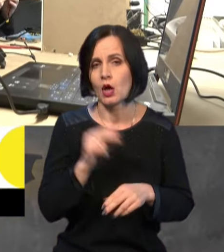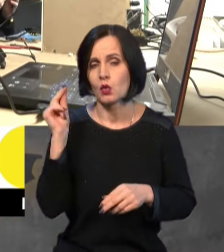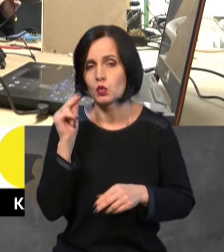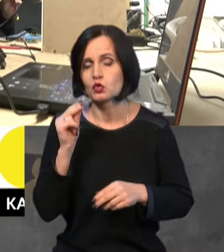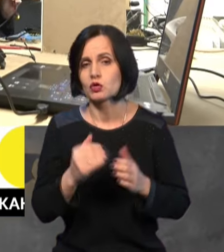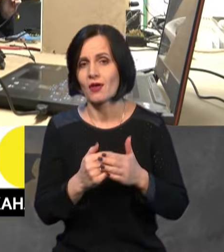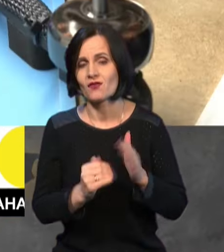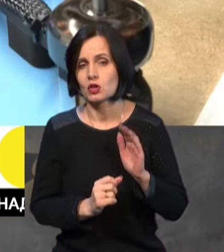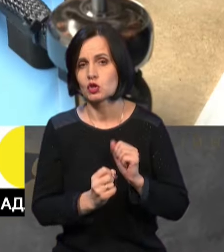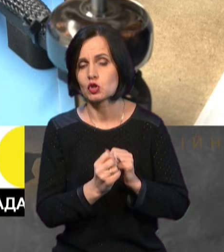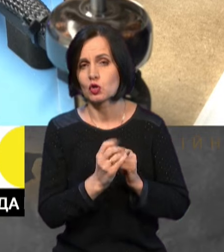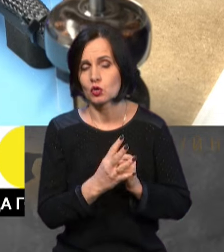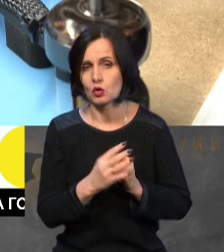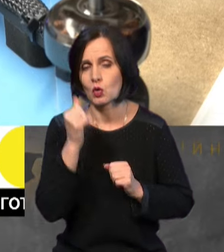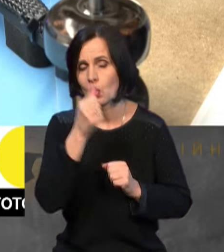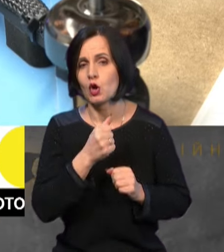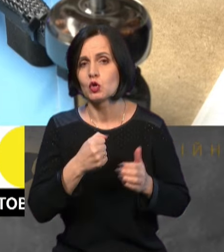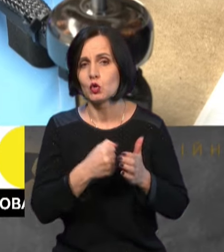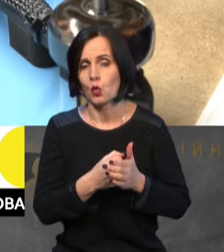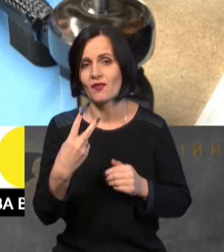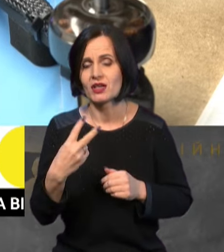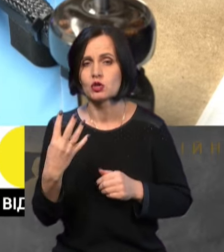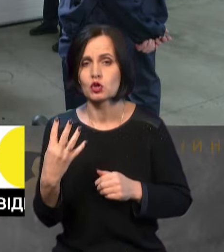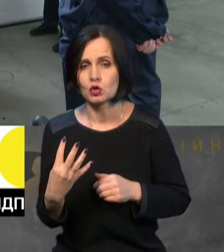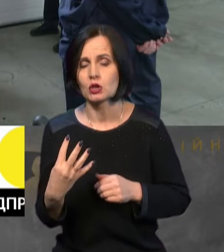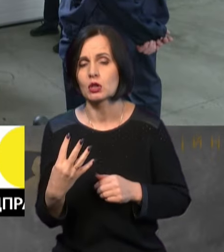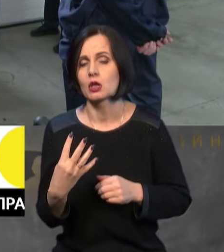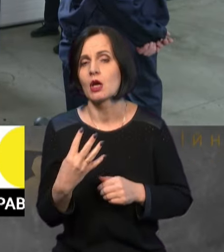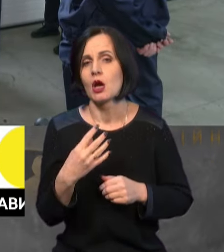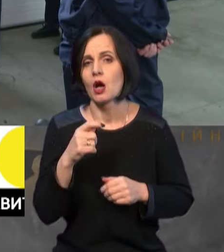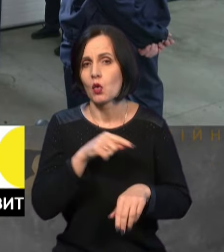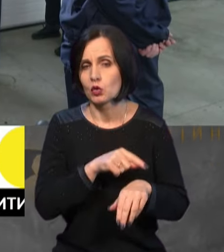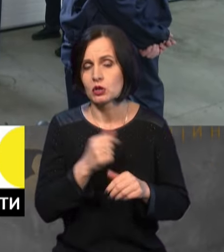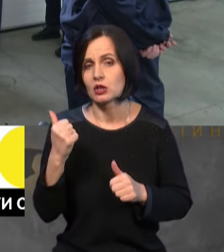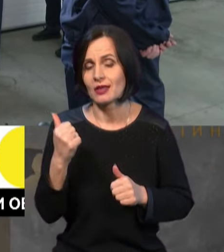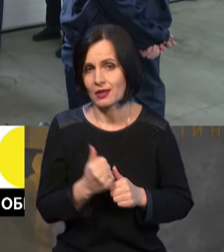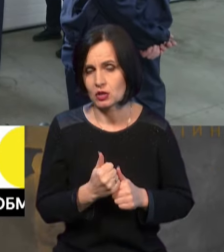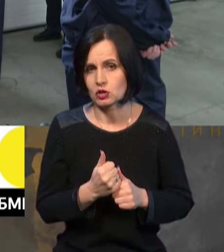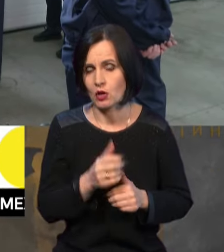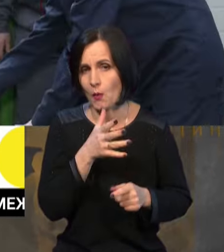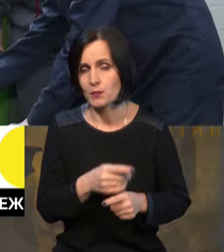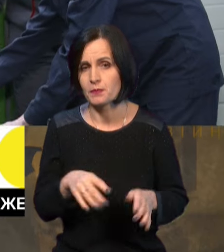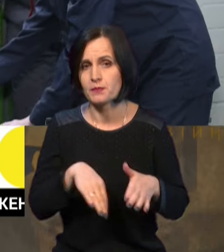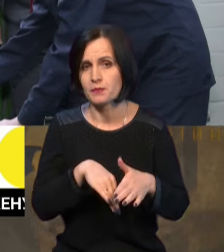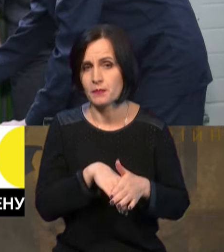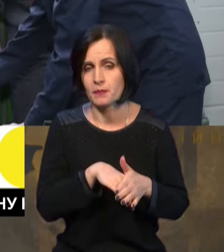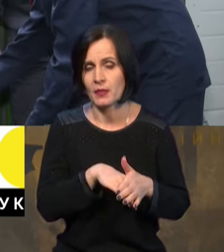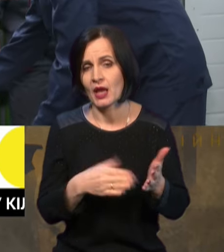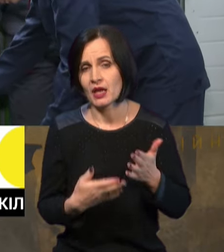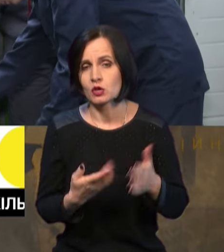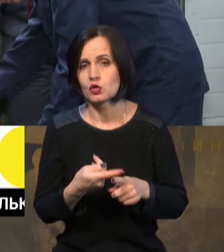до 24 годин на тиждень. І якщо ми візьмемо, для прикладу, якщо все це відбувається